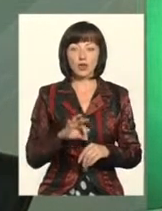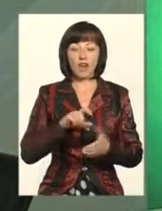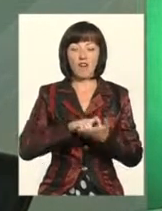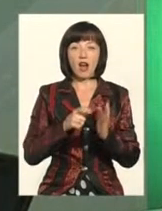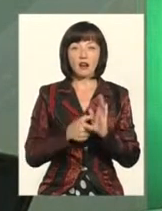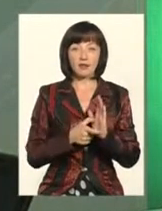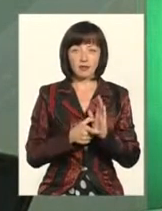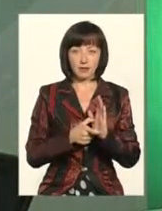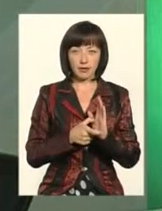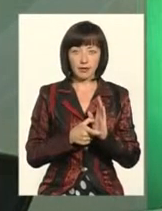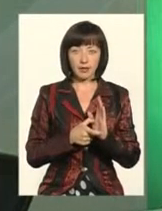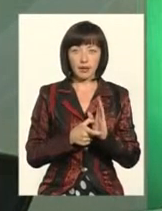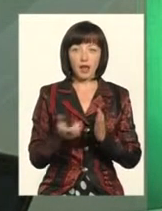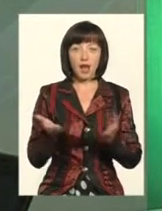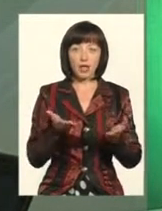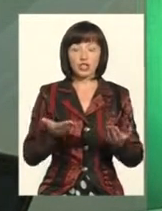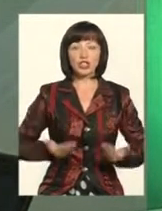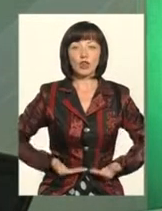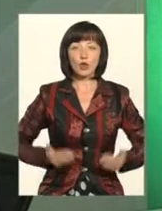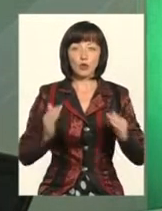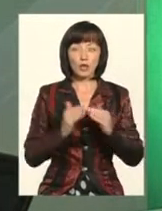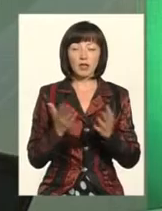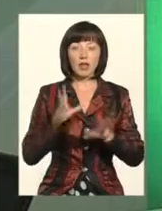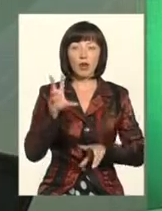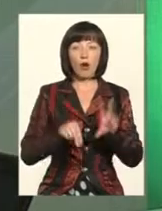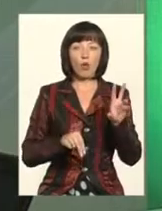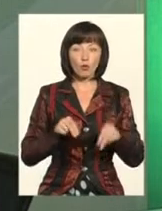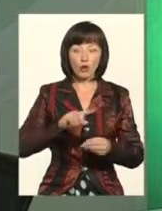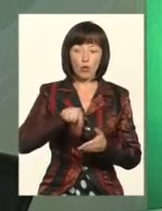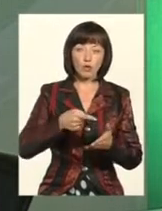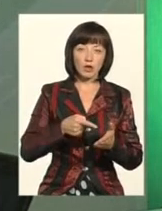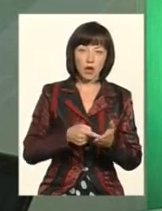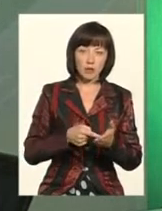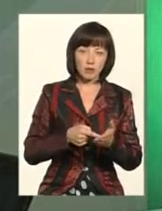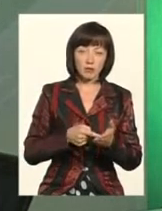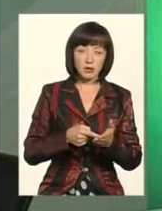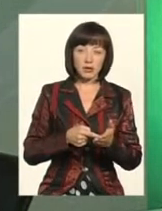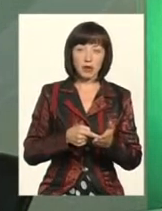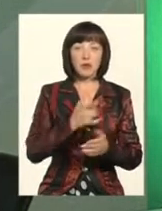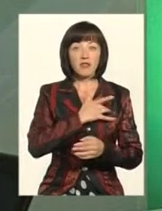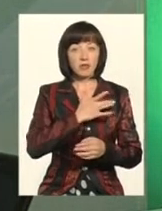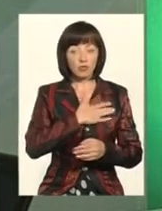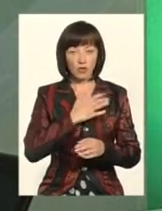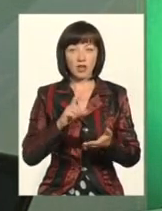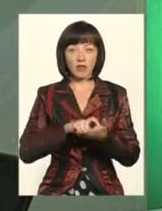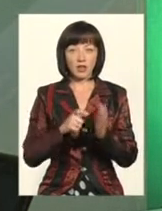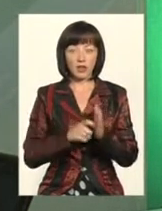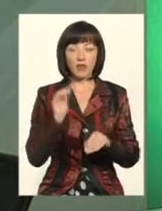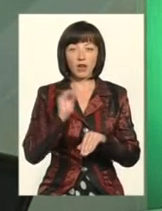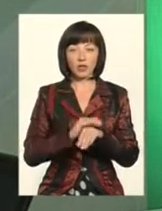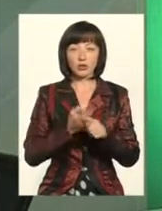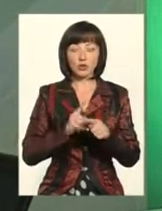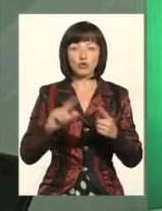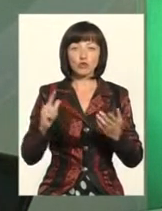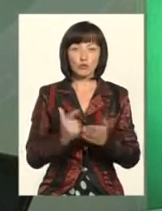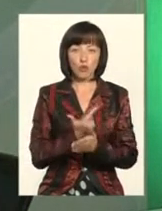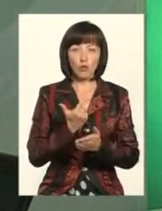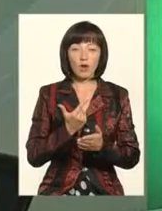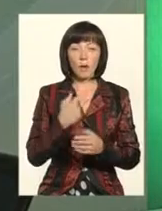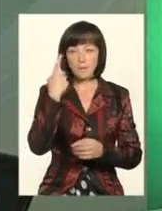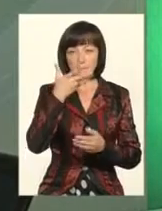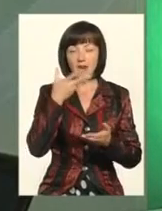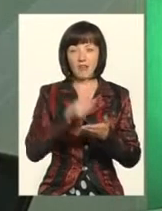квартир, які в житлових будинках, які рахуються комунальними, там квартири приватизовані. І фактично це знову ж таки, це вже